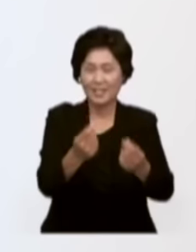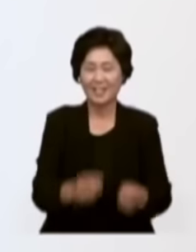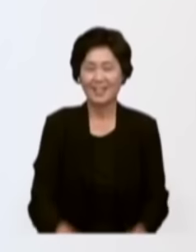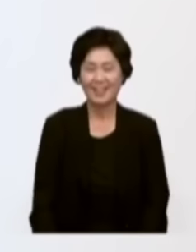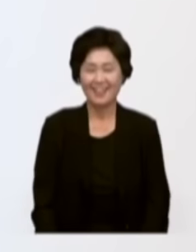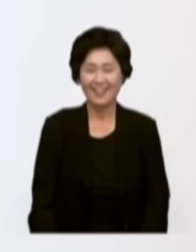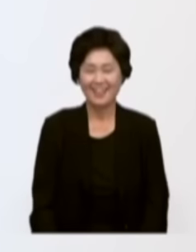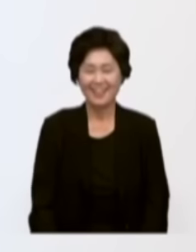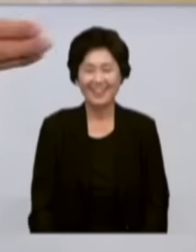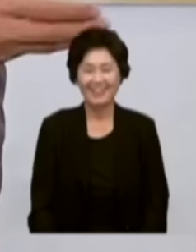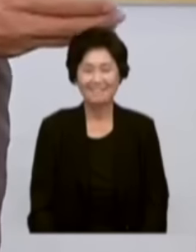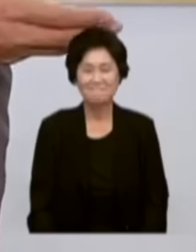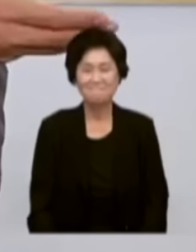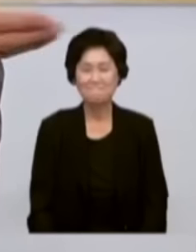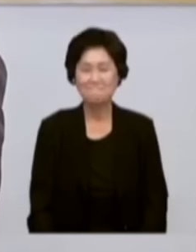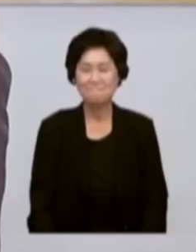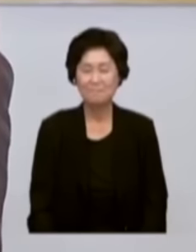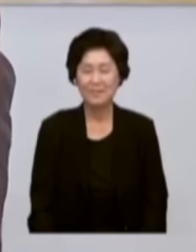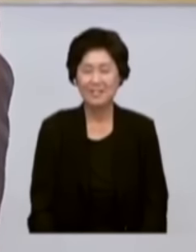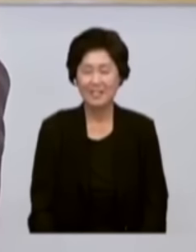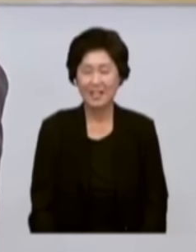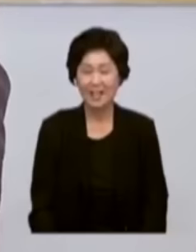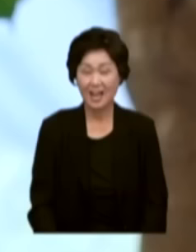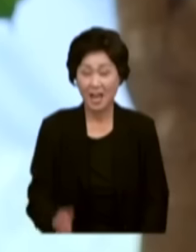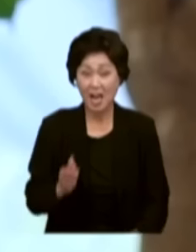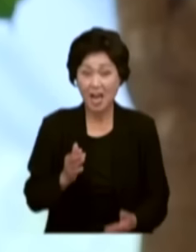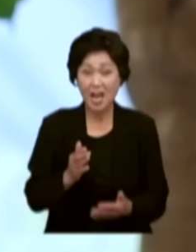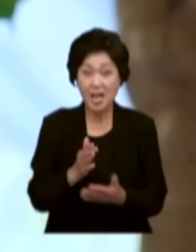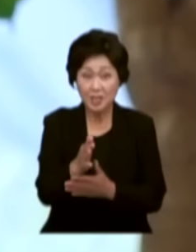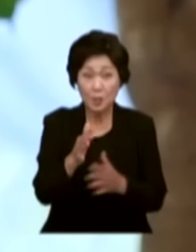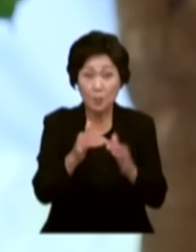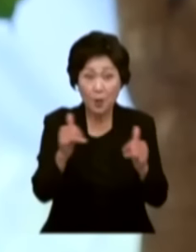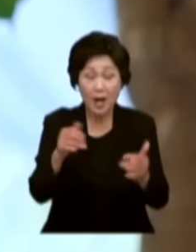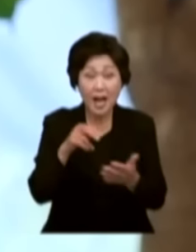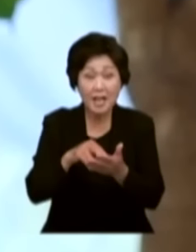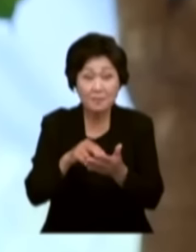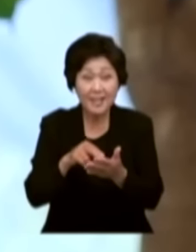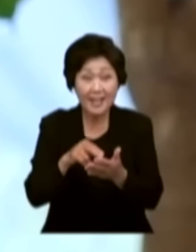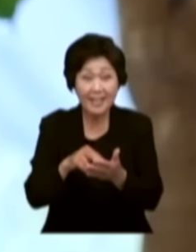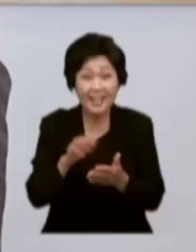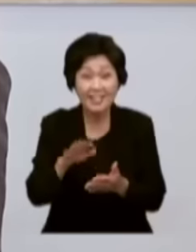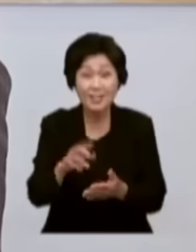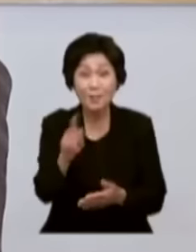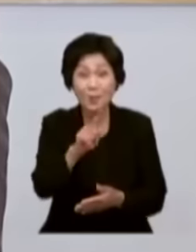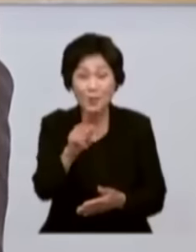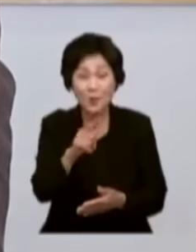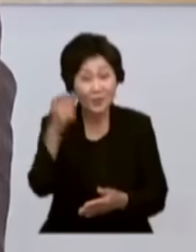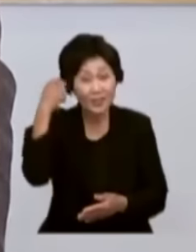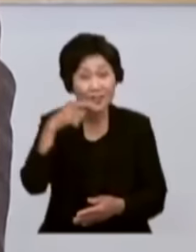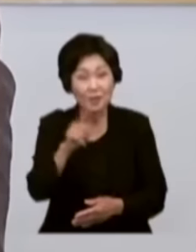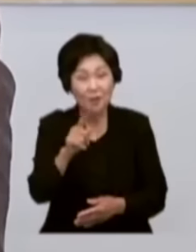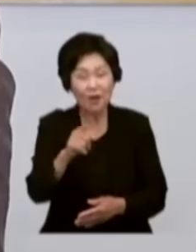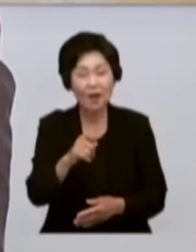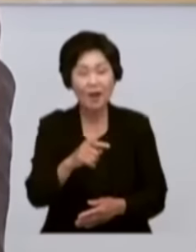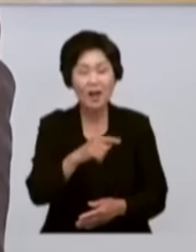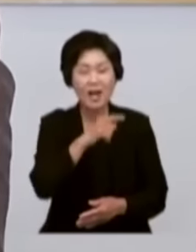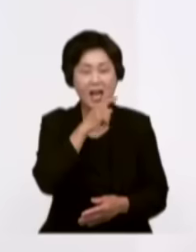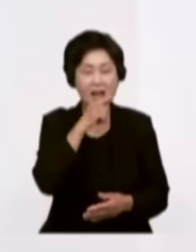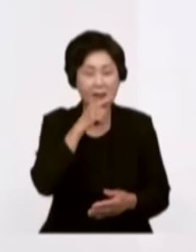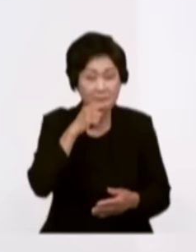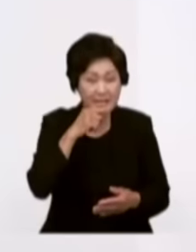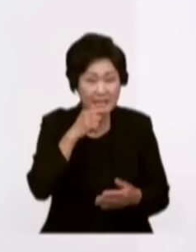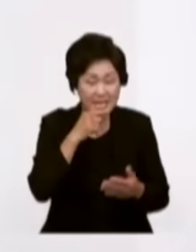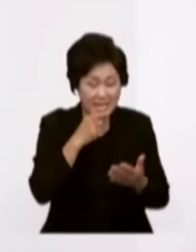얼굴이 똑같죠. 네. 아니, 저 음악 전문가 입장에서 어때요 지금? 이 피를 토할 만했다. 그래? 지금 발성도 안 되고 다 앉아가지고.